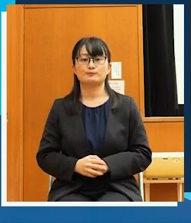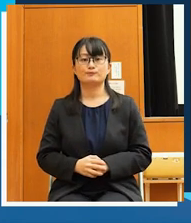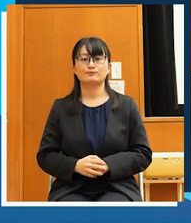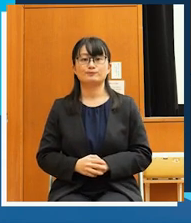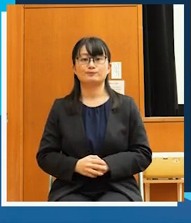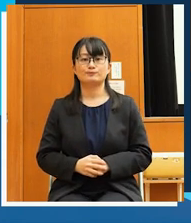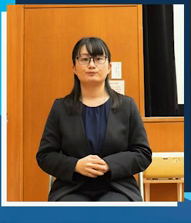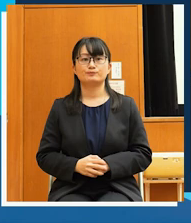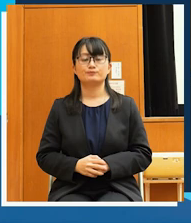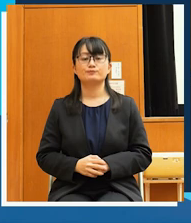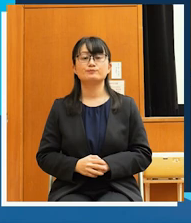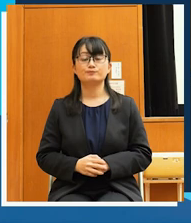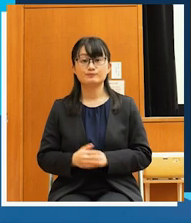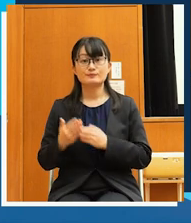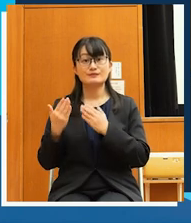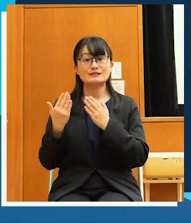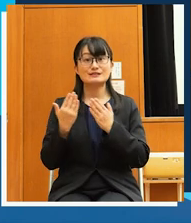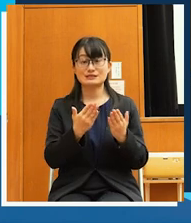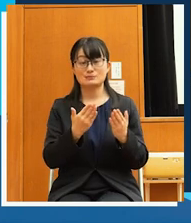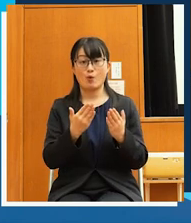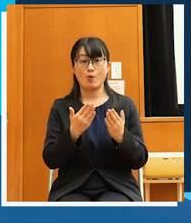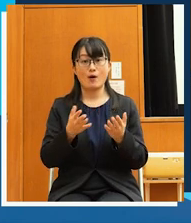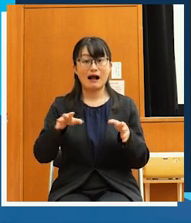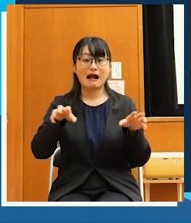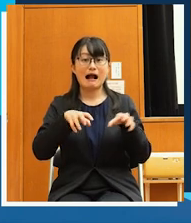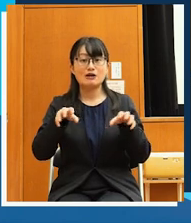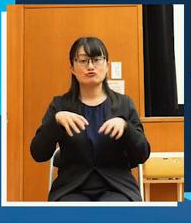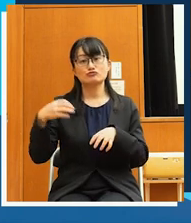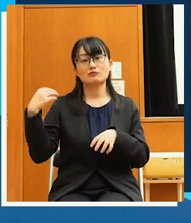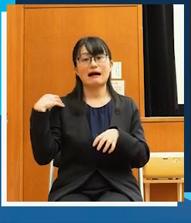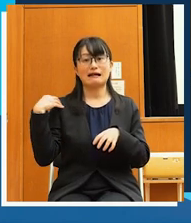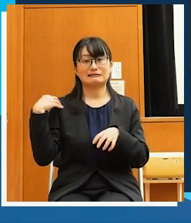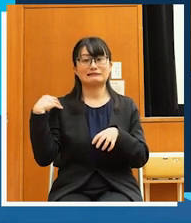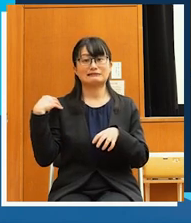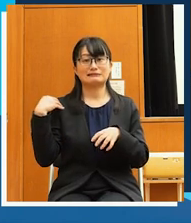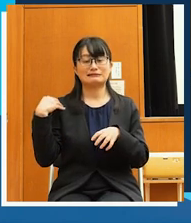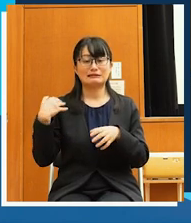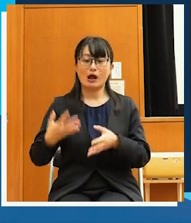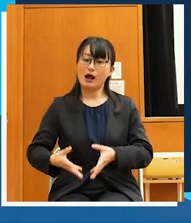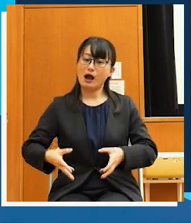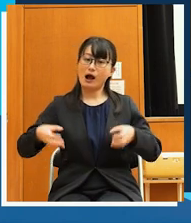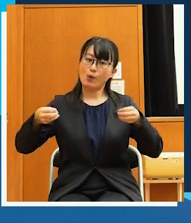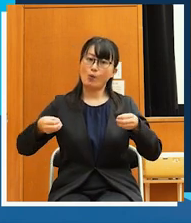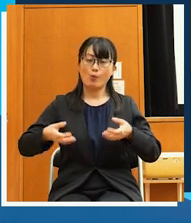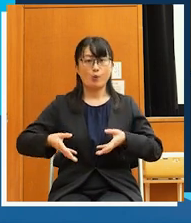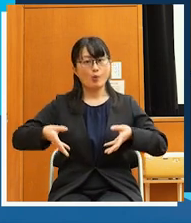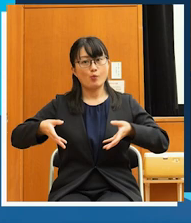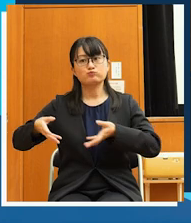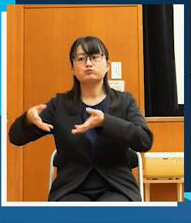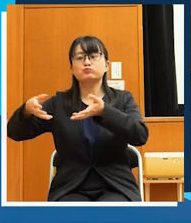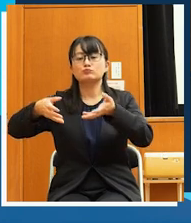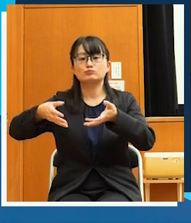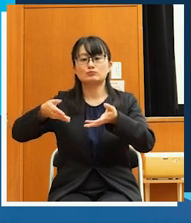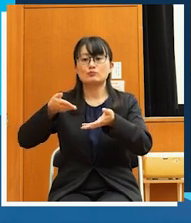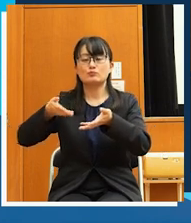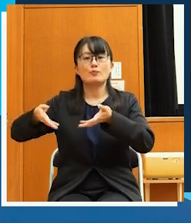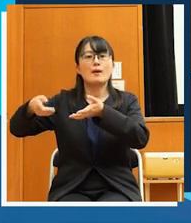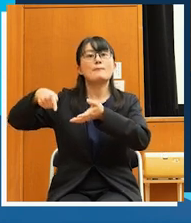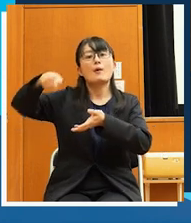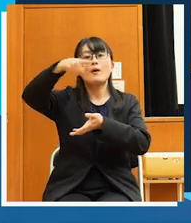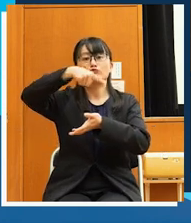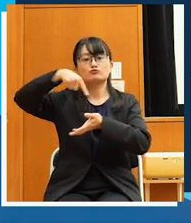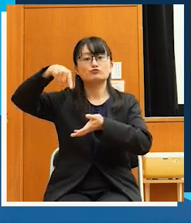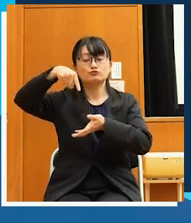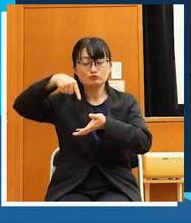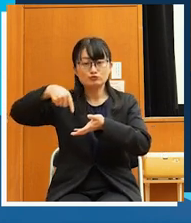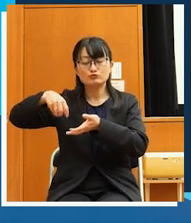会場をですね質問回収がかりが回収の袋かな箱かなを持って回りますのでえそちらに質問